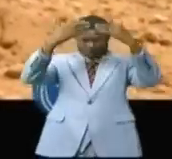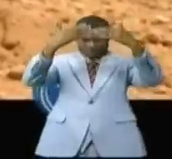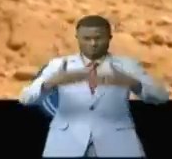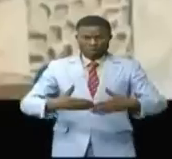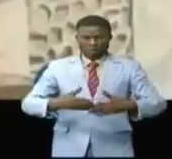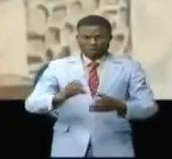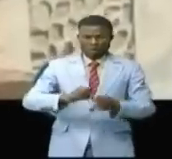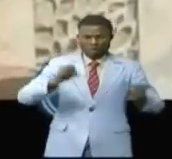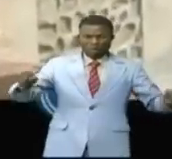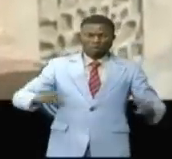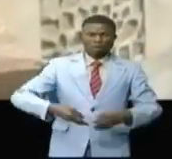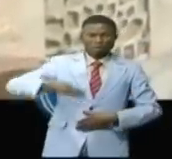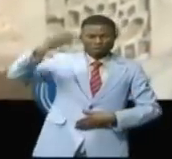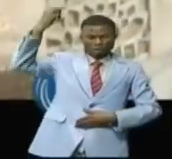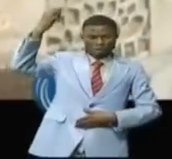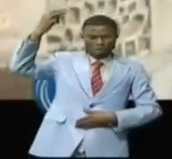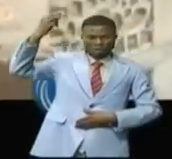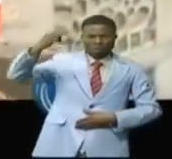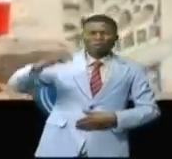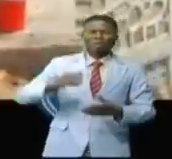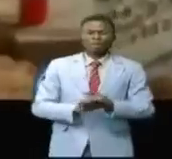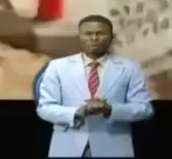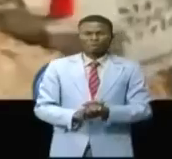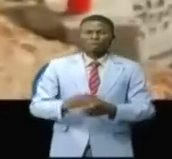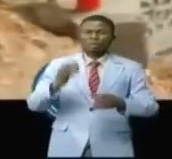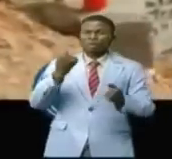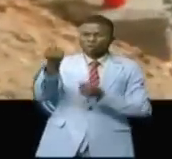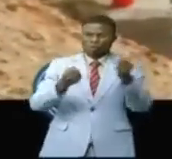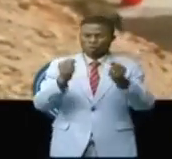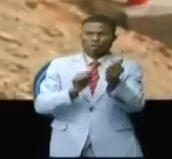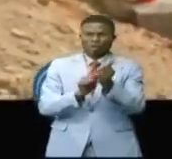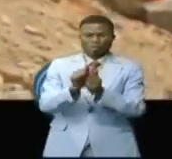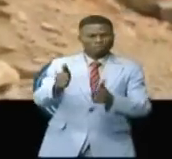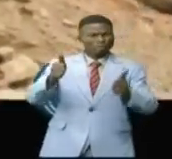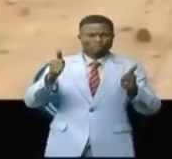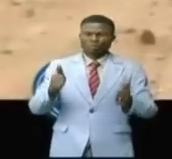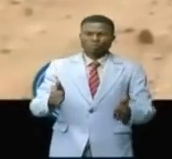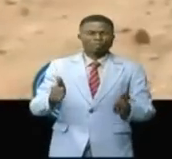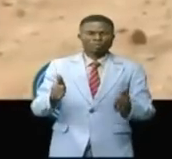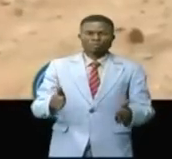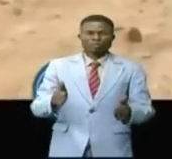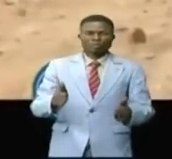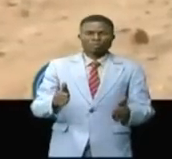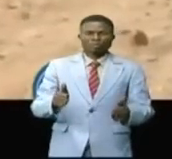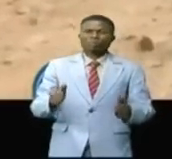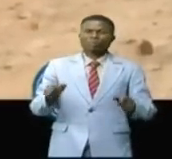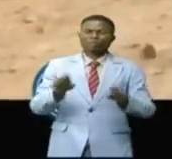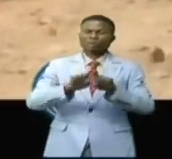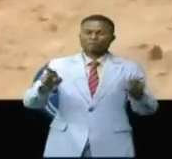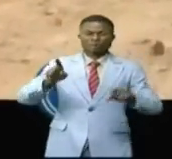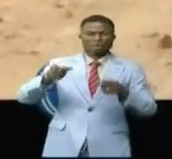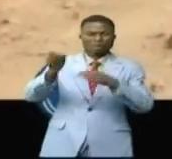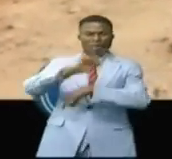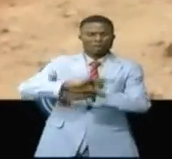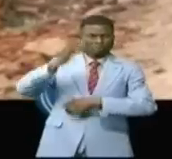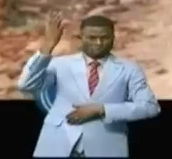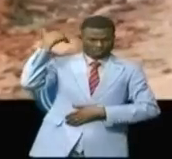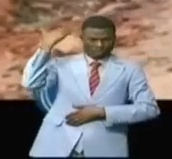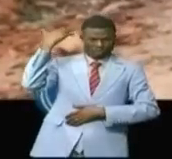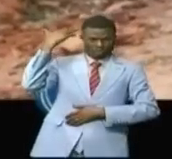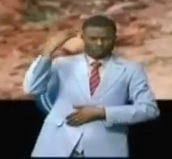50 m sur 5 m de hauteur les engins passent maintenant en toute sécurité contrairement au jeu intérieur